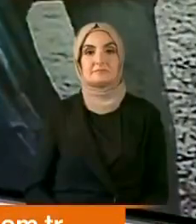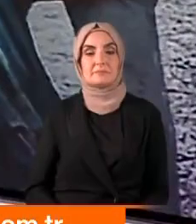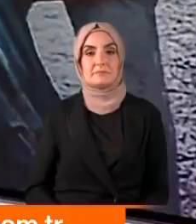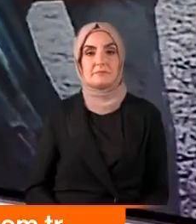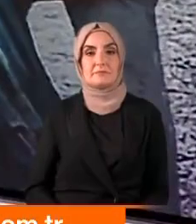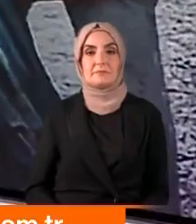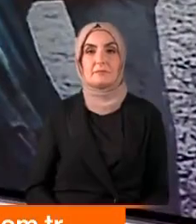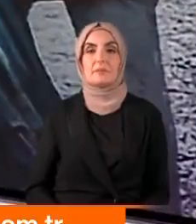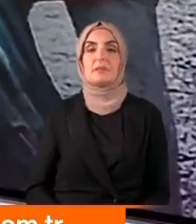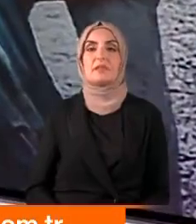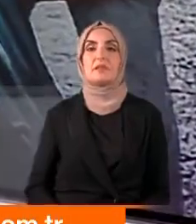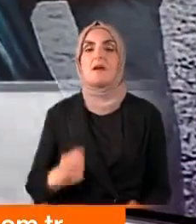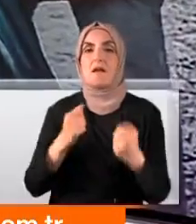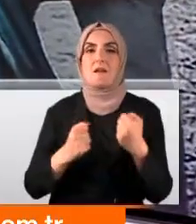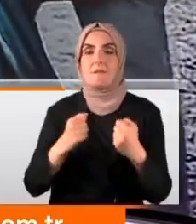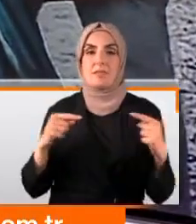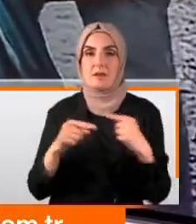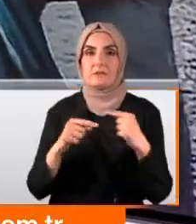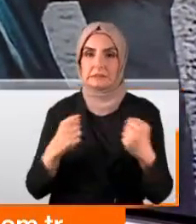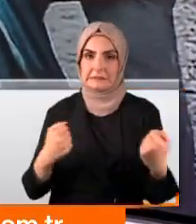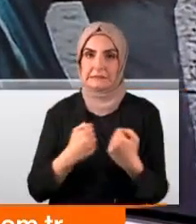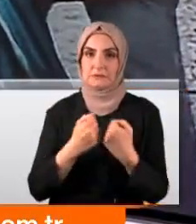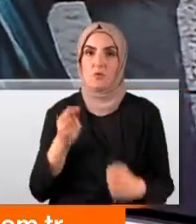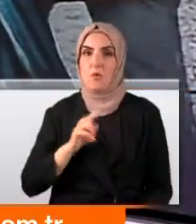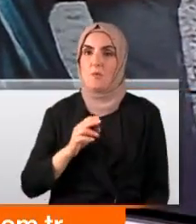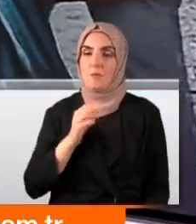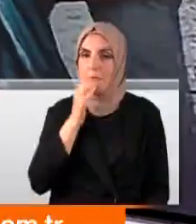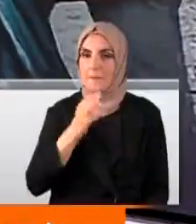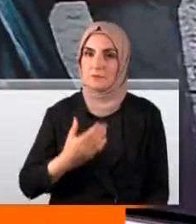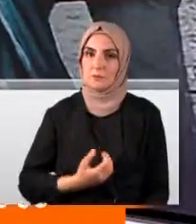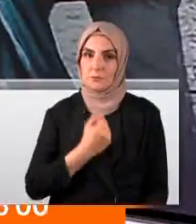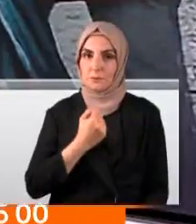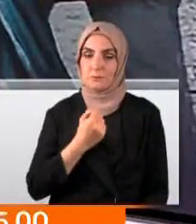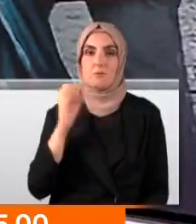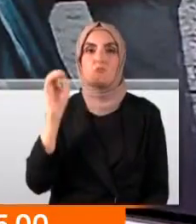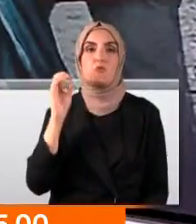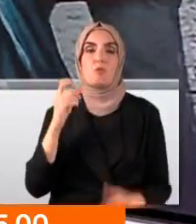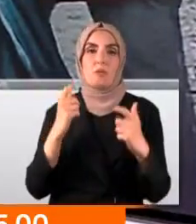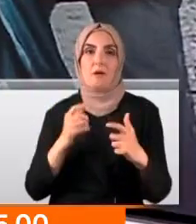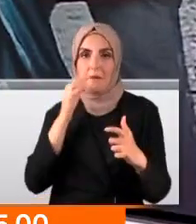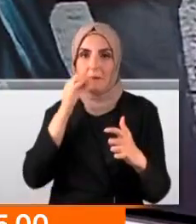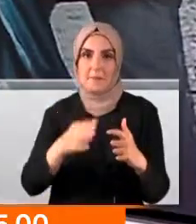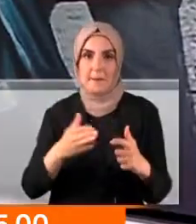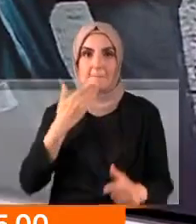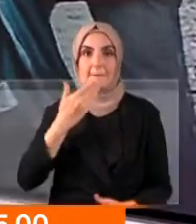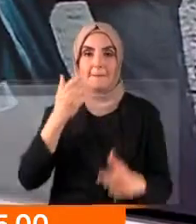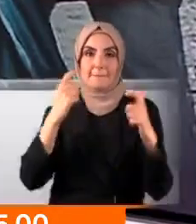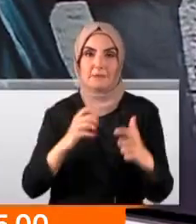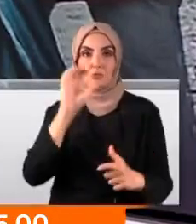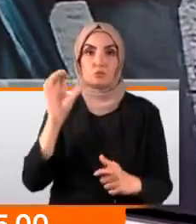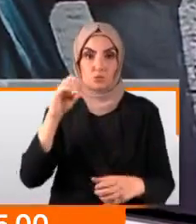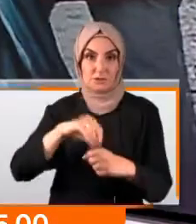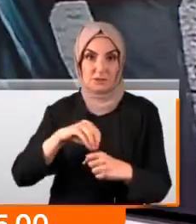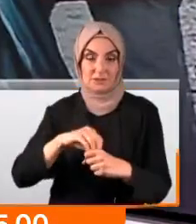bu trafikte kaza ölüm haberleri canlı yapıyorsun haber Muğla'dan arazi aracı devrildi ve